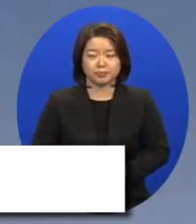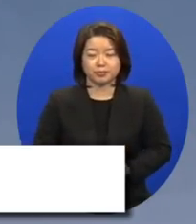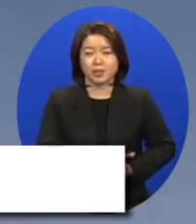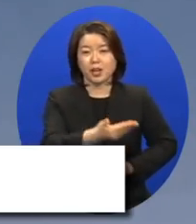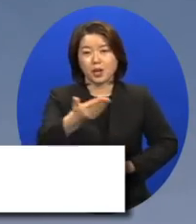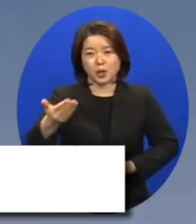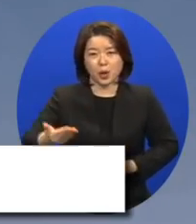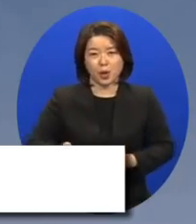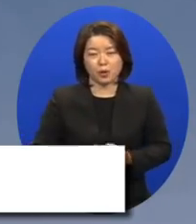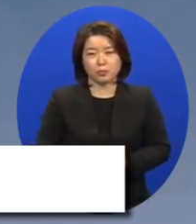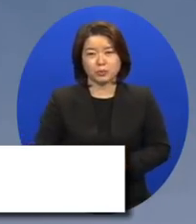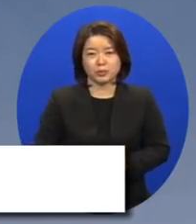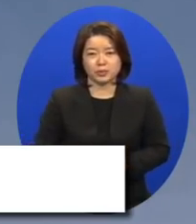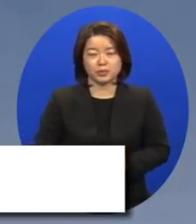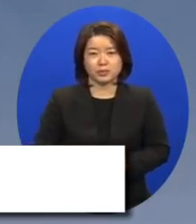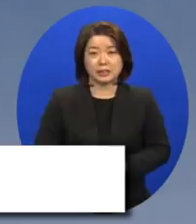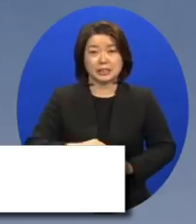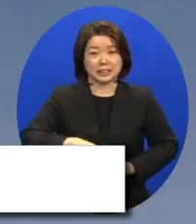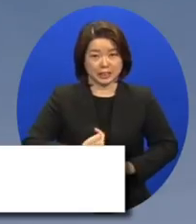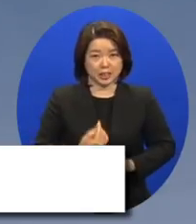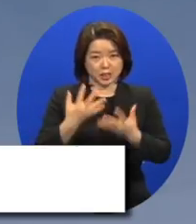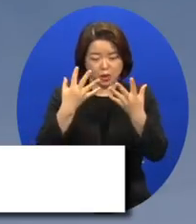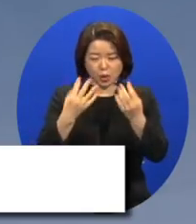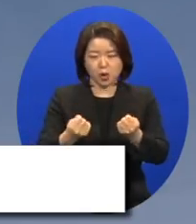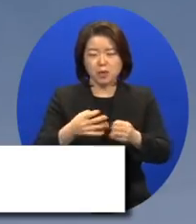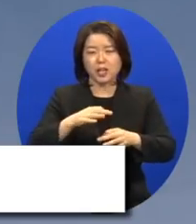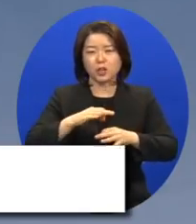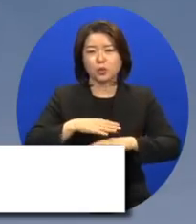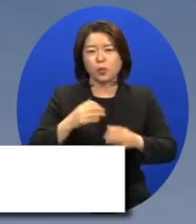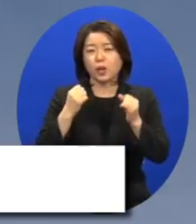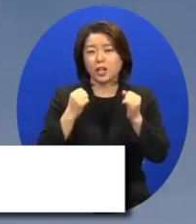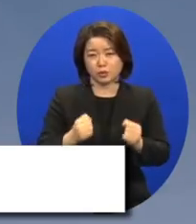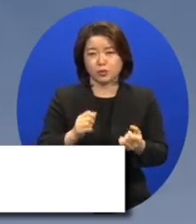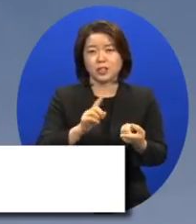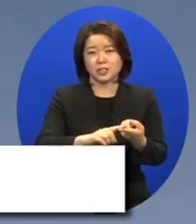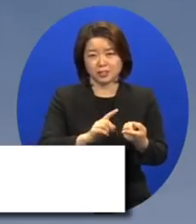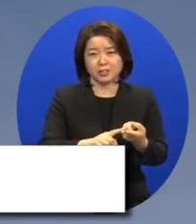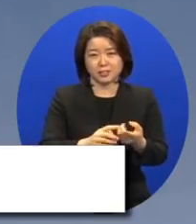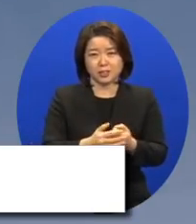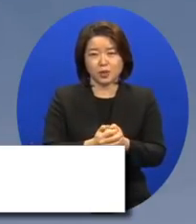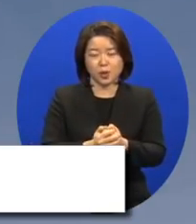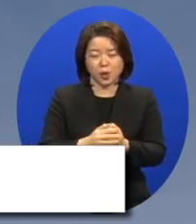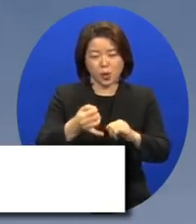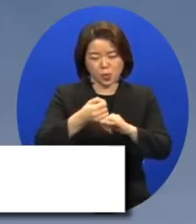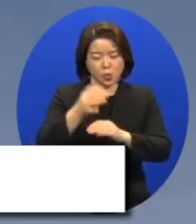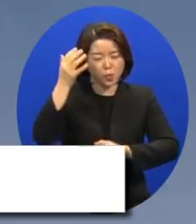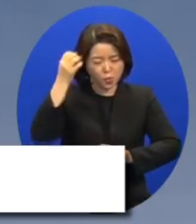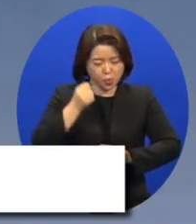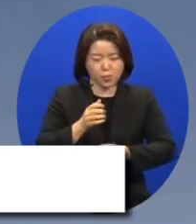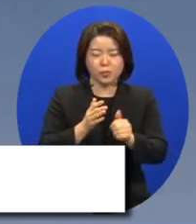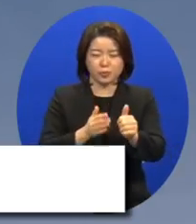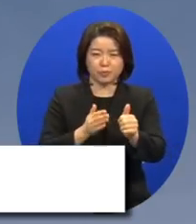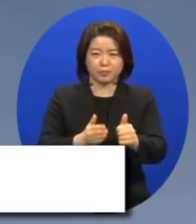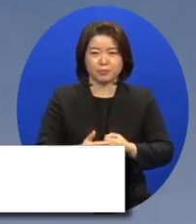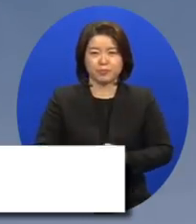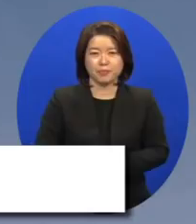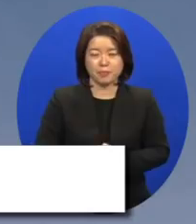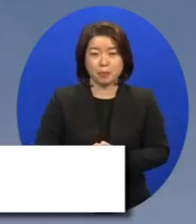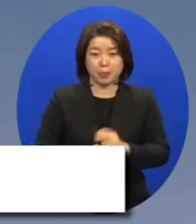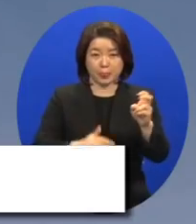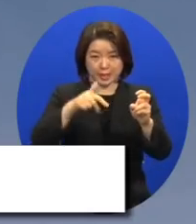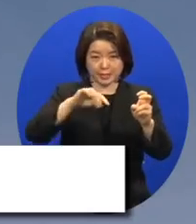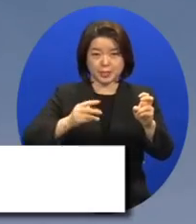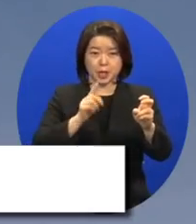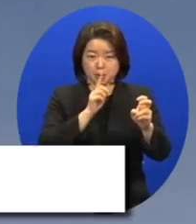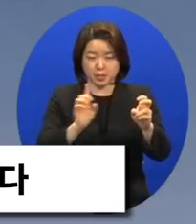여러분은 여러분 자신의 얼마나 놀라운 존재인지를 명심하셔야 됩니다 이 10절 말씀에